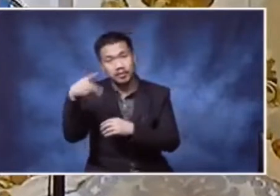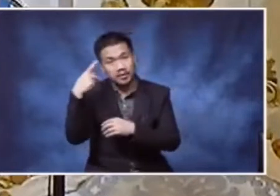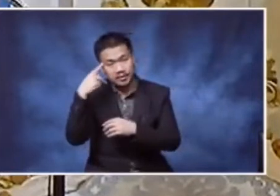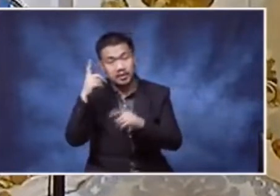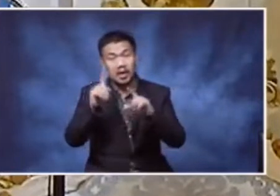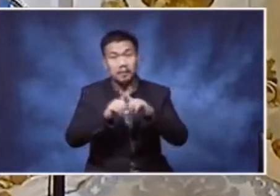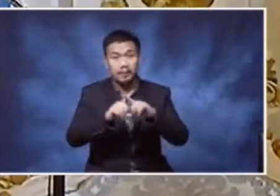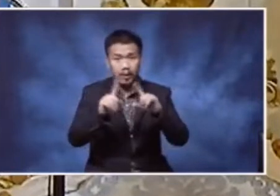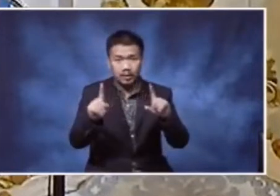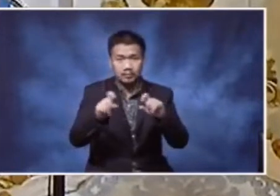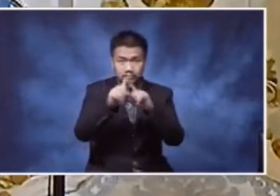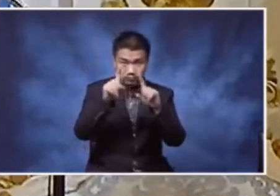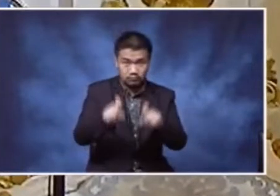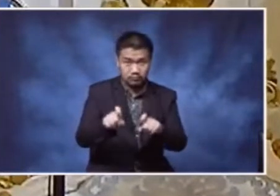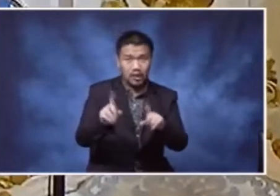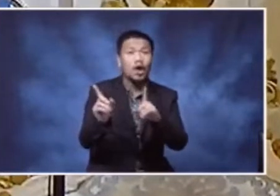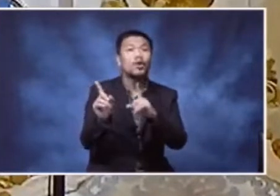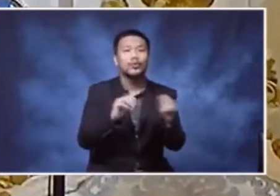Pinag-uusapan din ba ang Diyos?